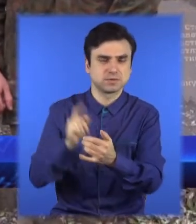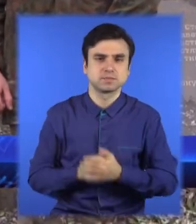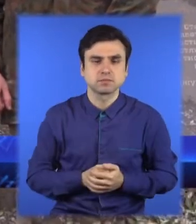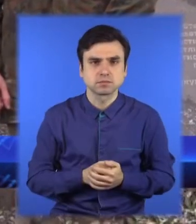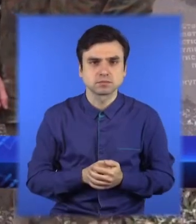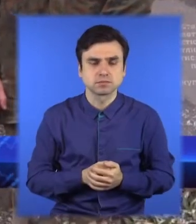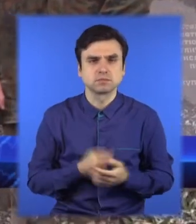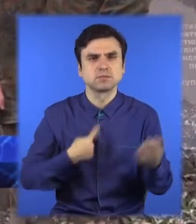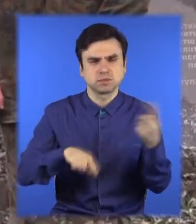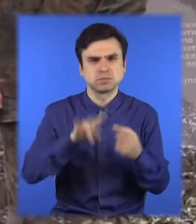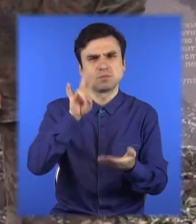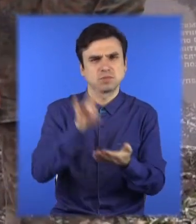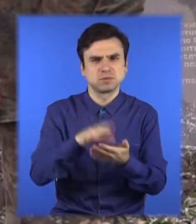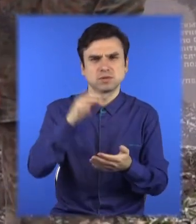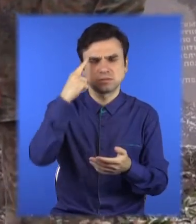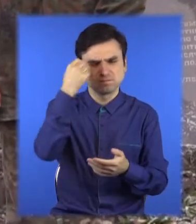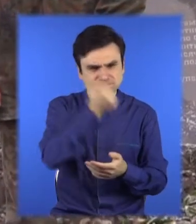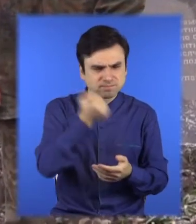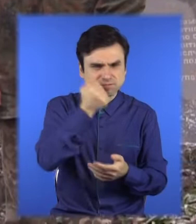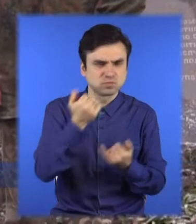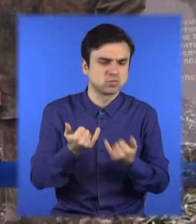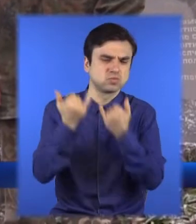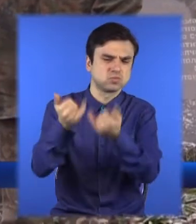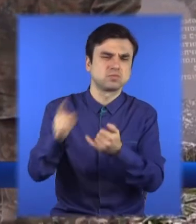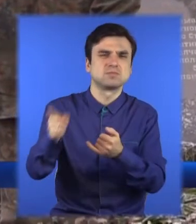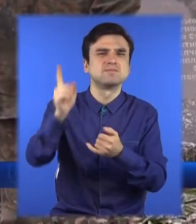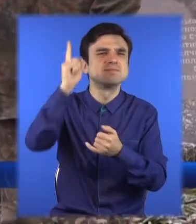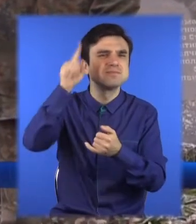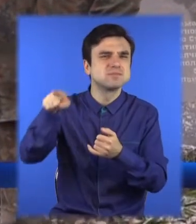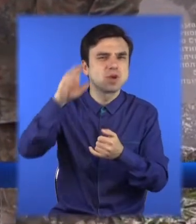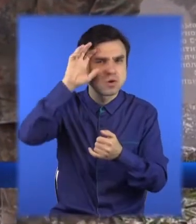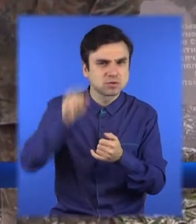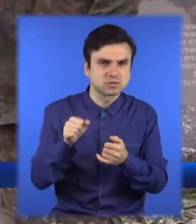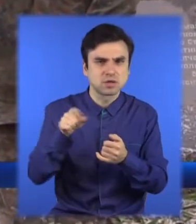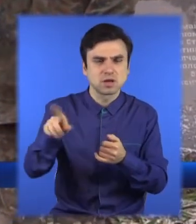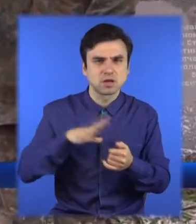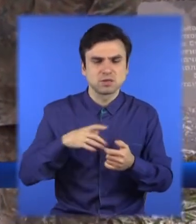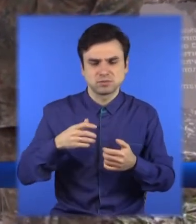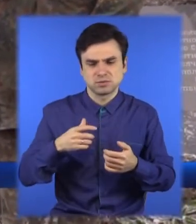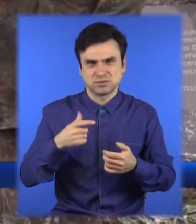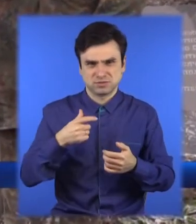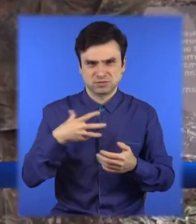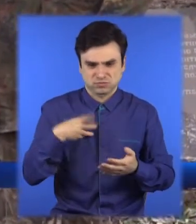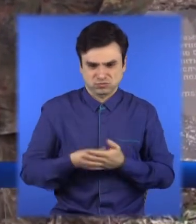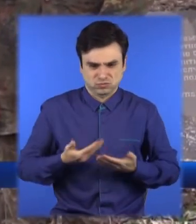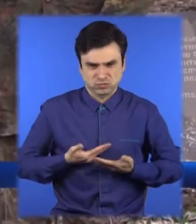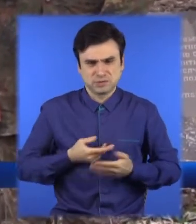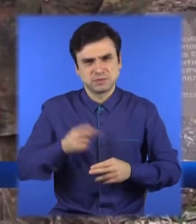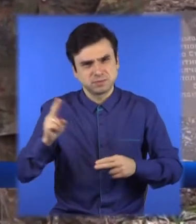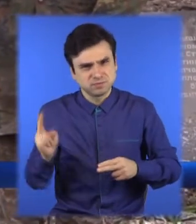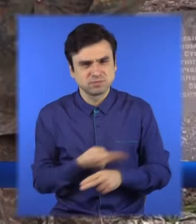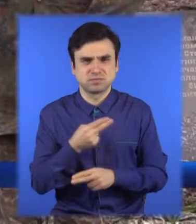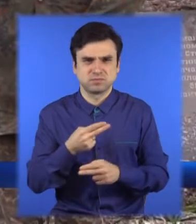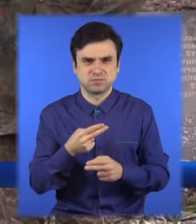шануємо наших братів-козаків, які віддали своє життя, своє серце,